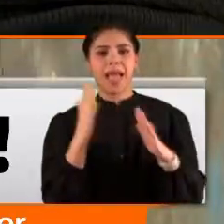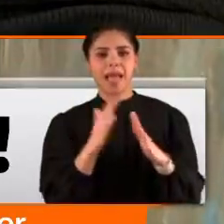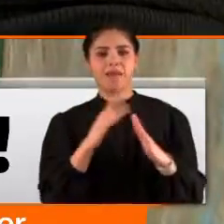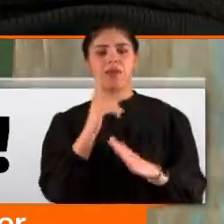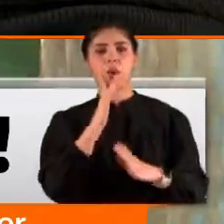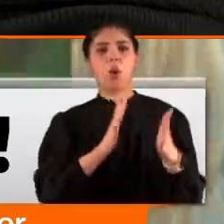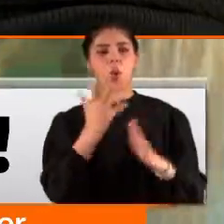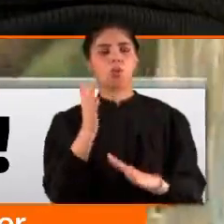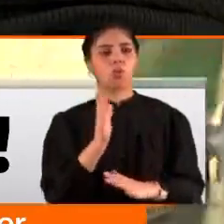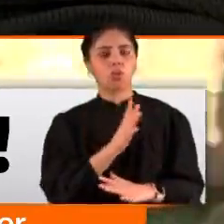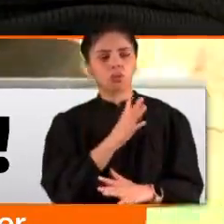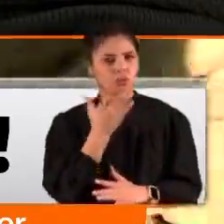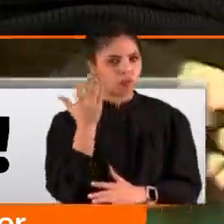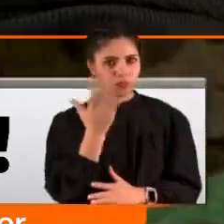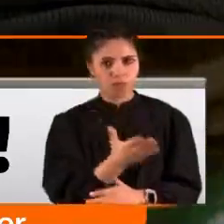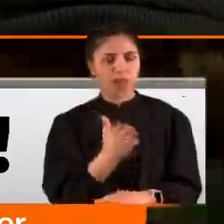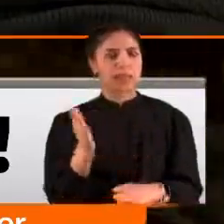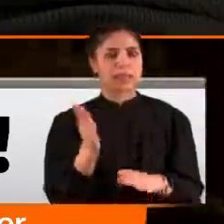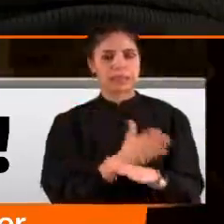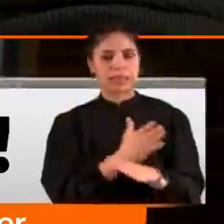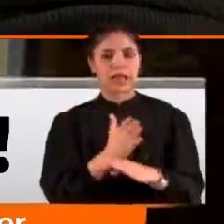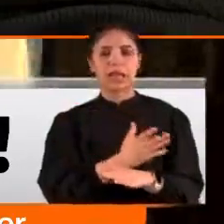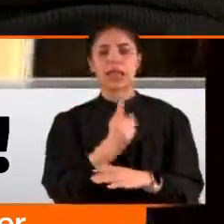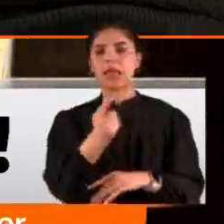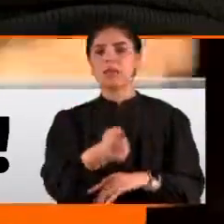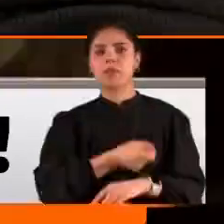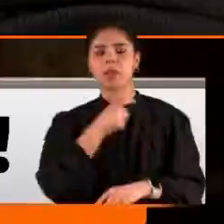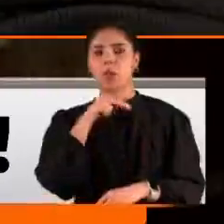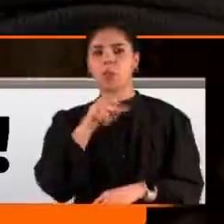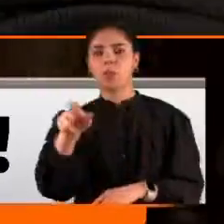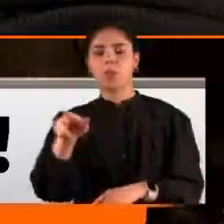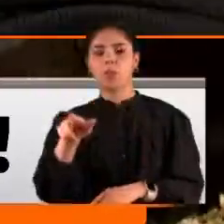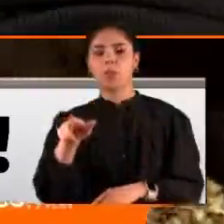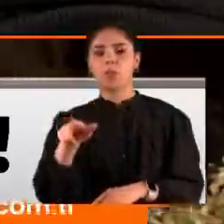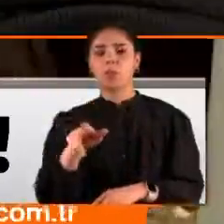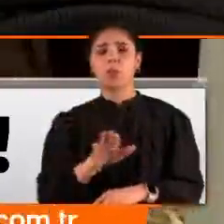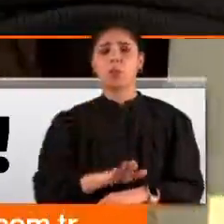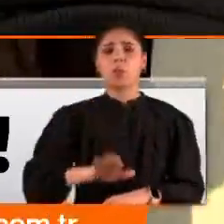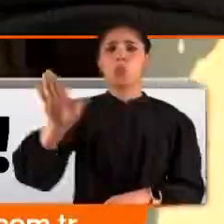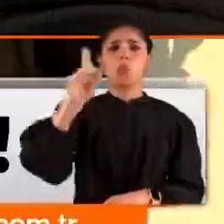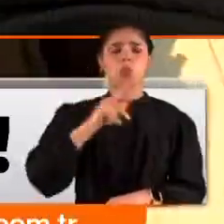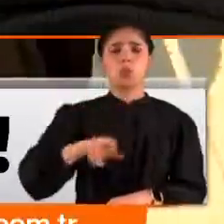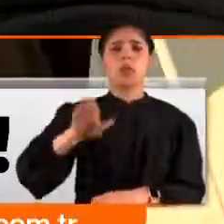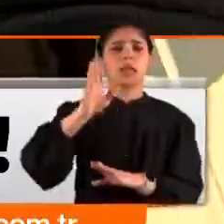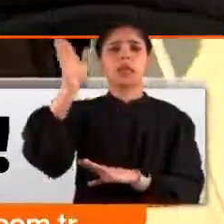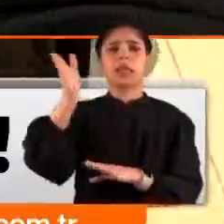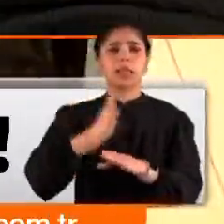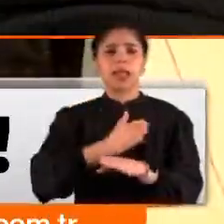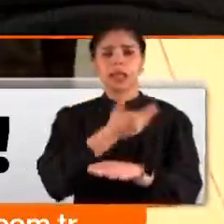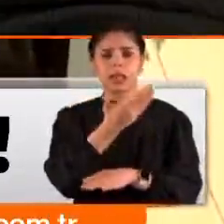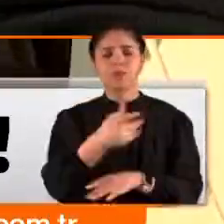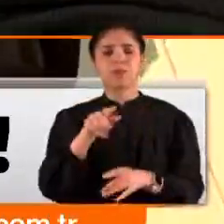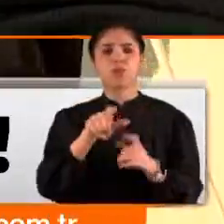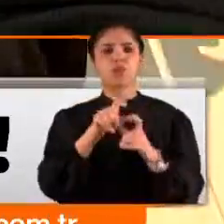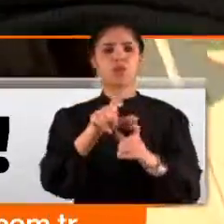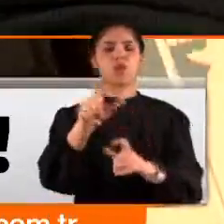Çalı ve bu kadar odun varken neden yaklaşık yarım saat yürüyüp Üstelik yokuş çıkıp Çalı toplamaya gitti işte bu